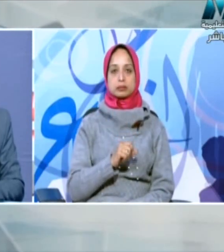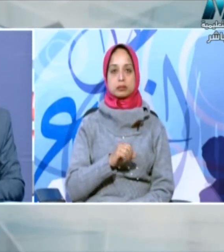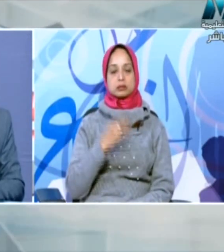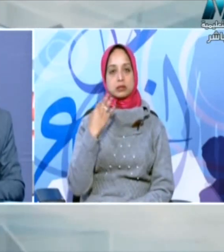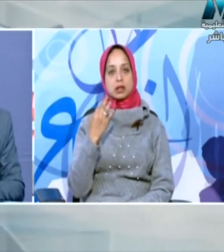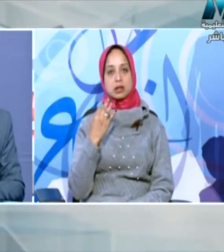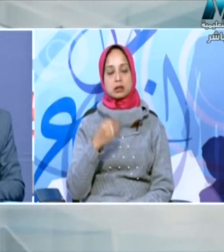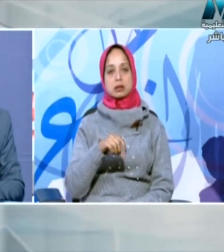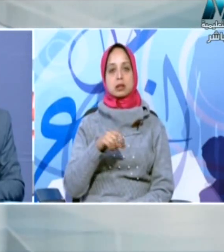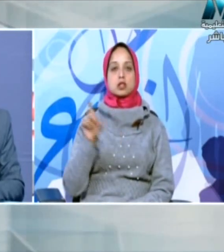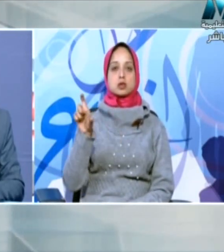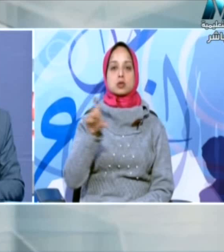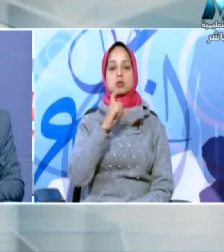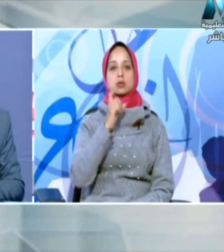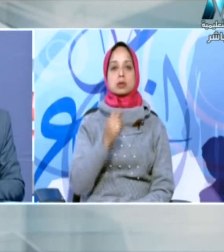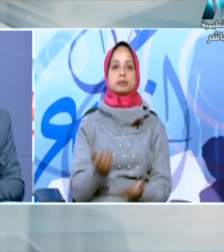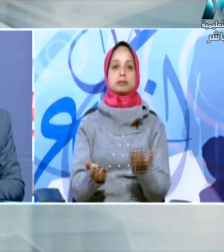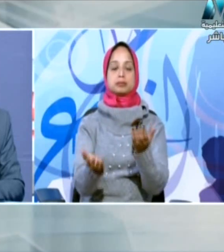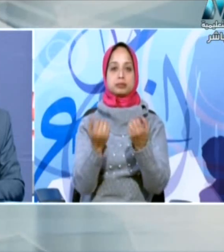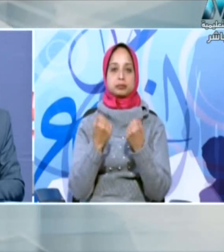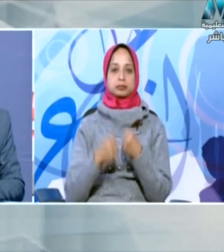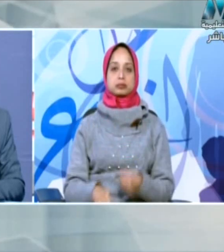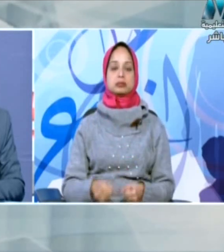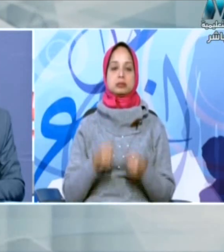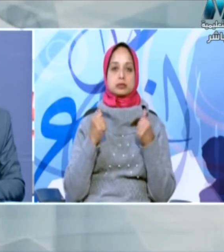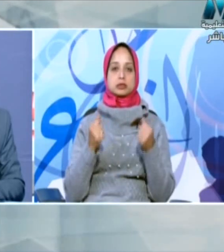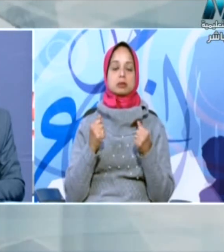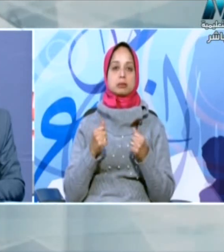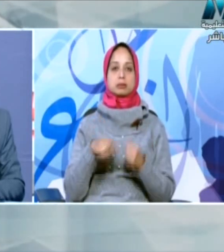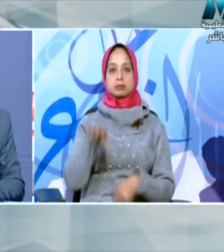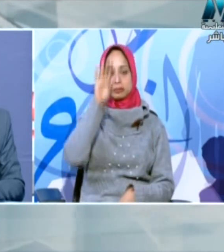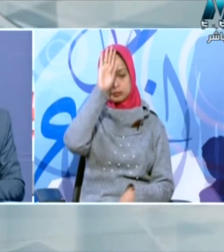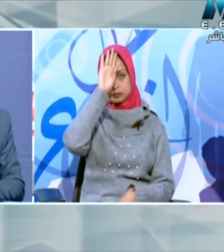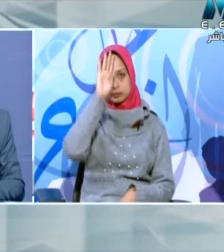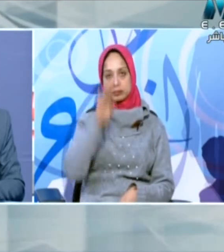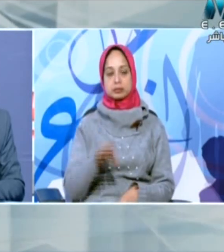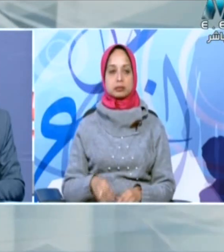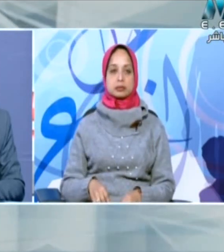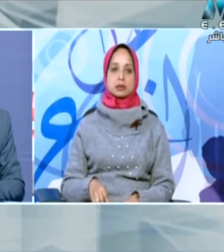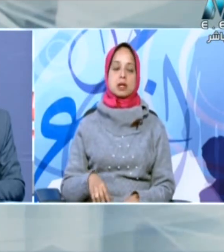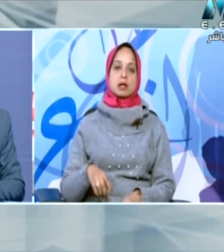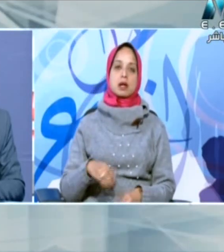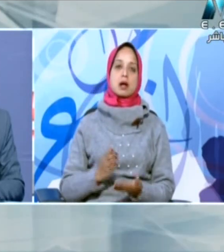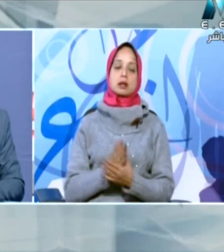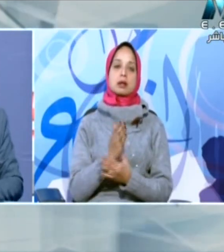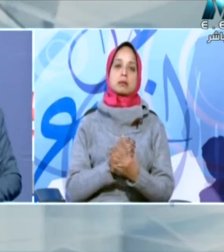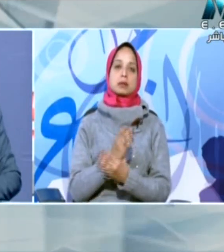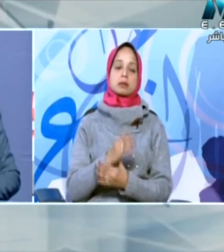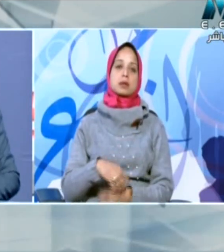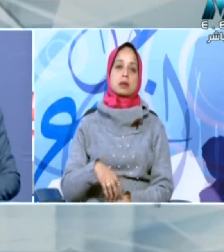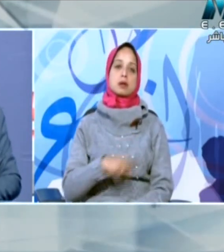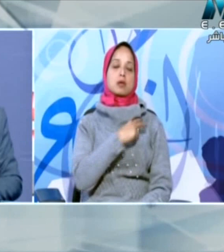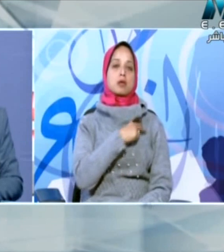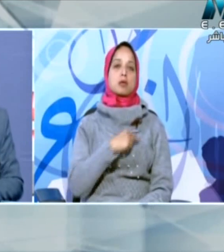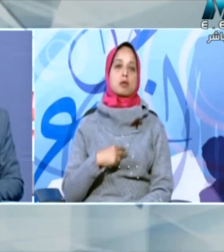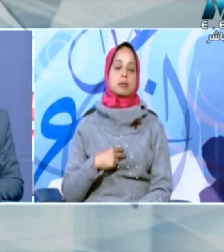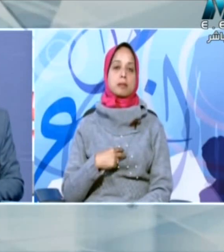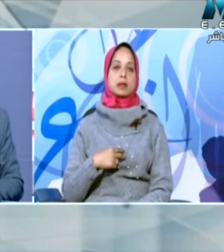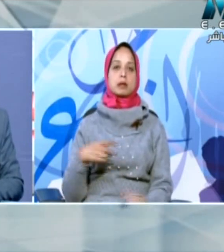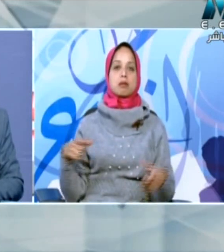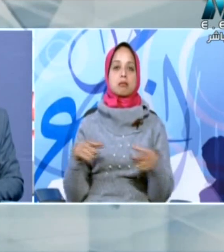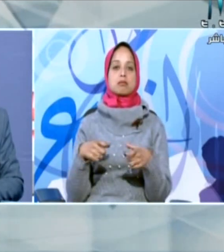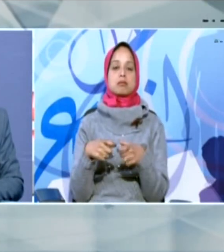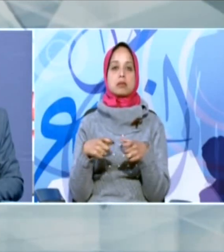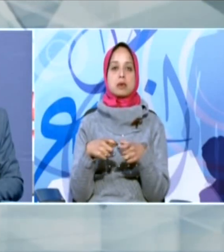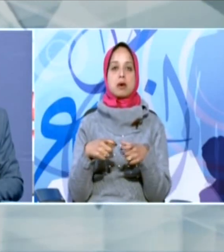3 سنوات و3 شهور، يستمد الثقة من الملك، وده من حكومات الأقلية يا أولاد، يعني محدش انتخبه. الراجل